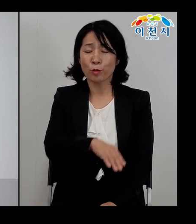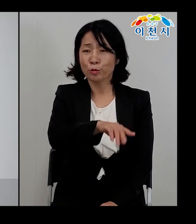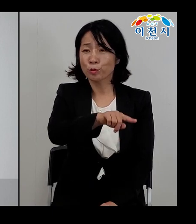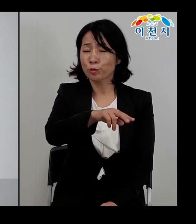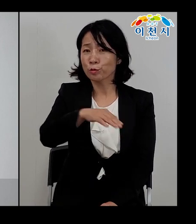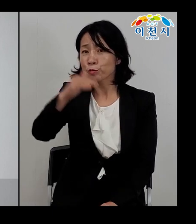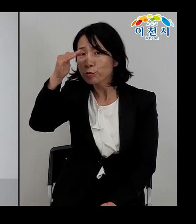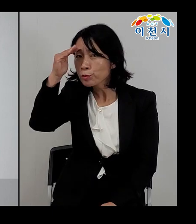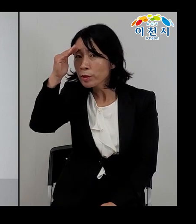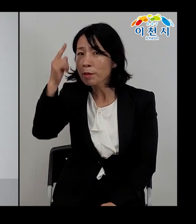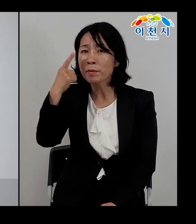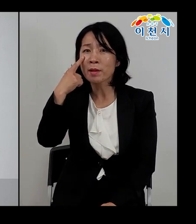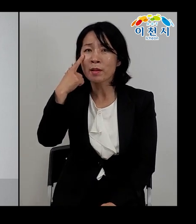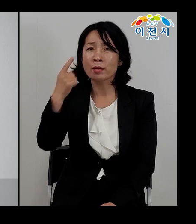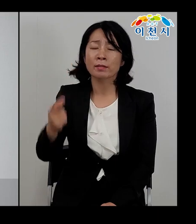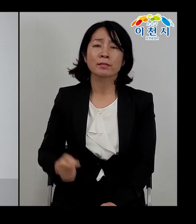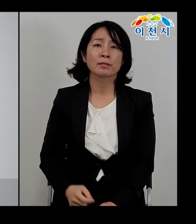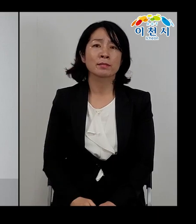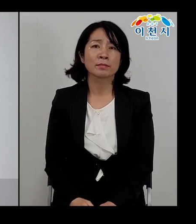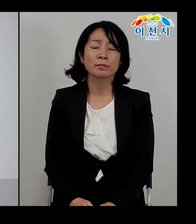우리 거실 한번 볼까요? 네.